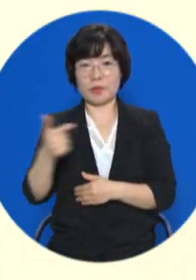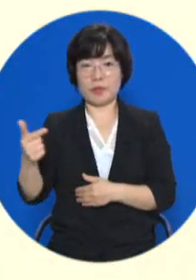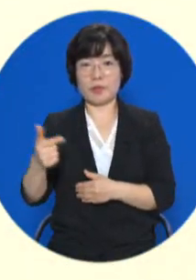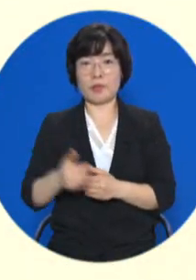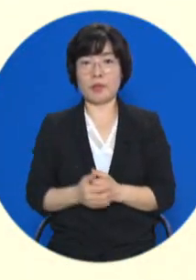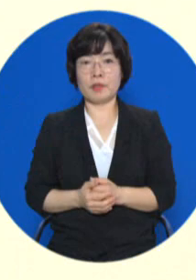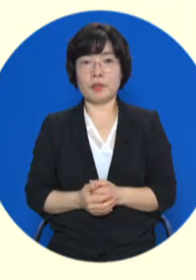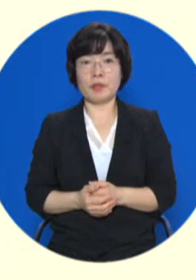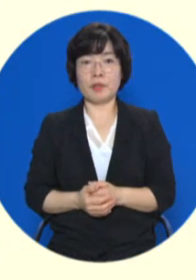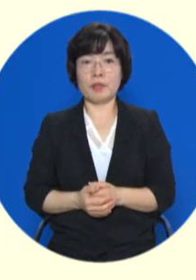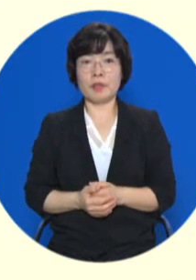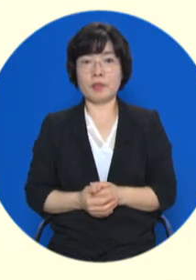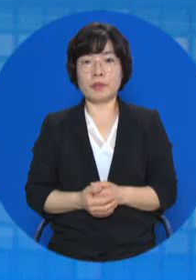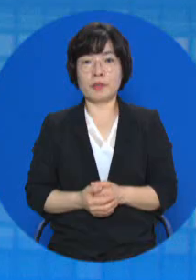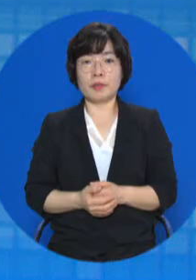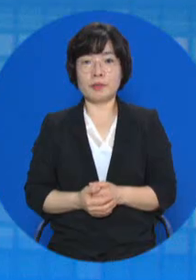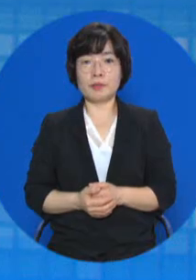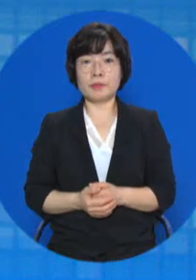뉴스 양현승입니다.